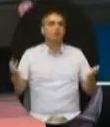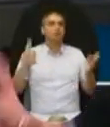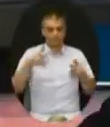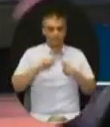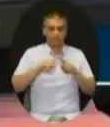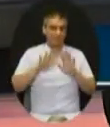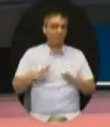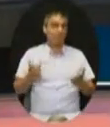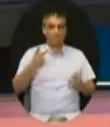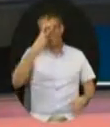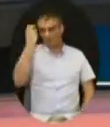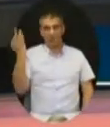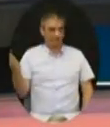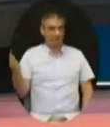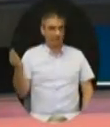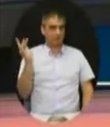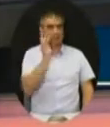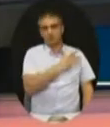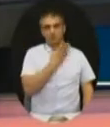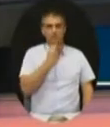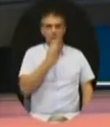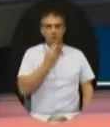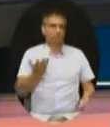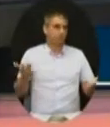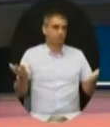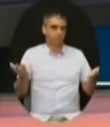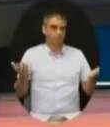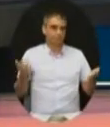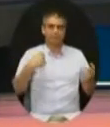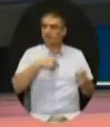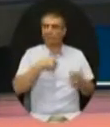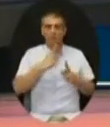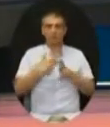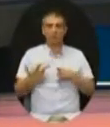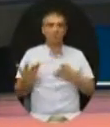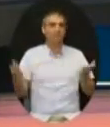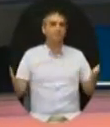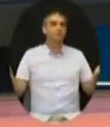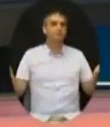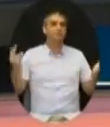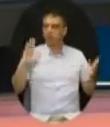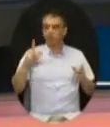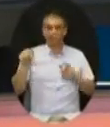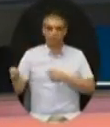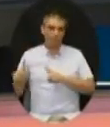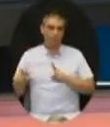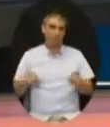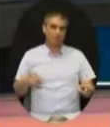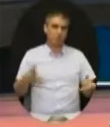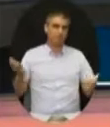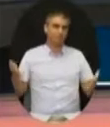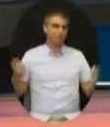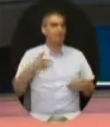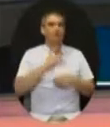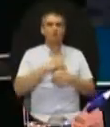גם גזענות ערבית נגד יהודים. אנחנו לא נקים מגזענות, לא במחנה הזה ולא במחנה